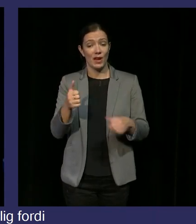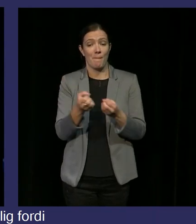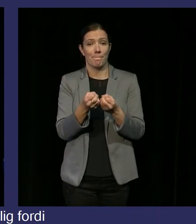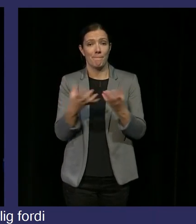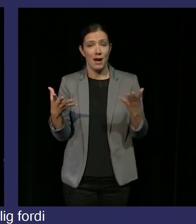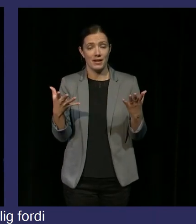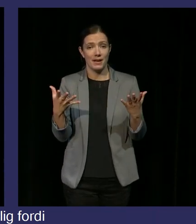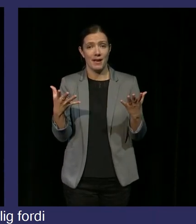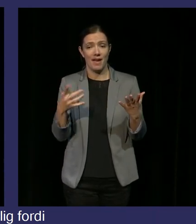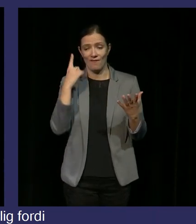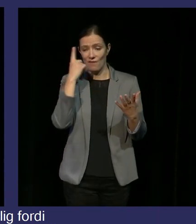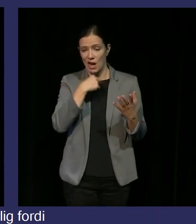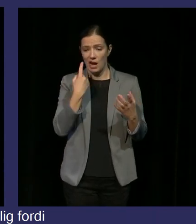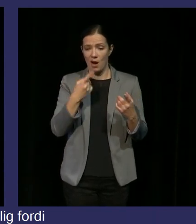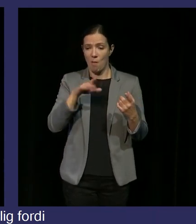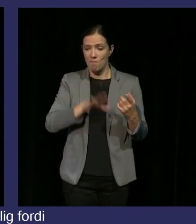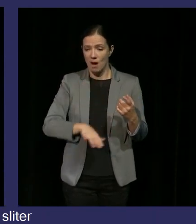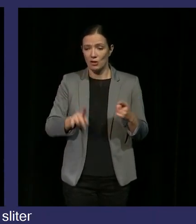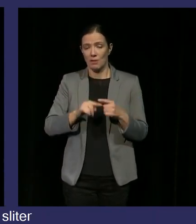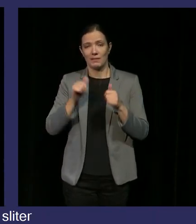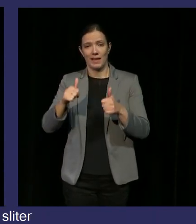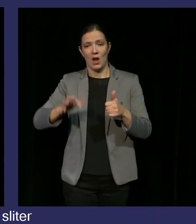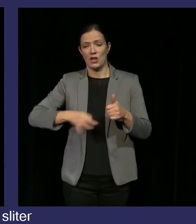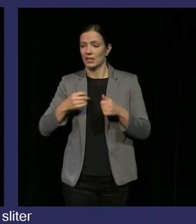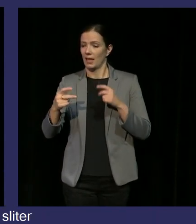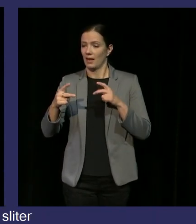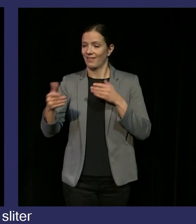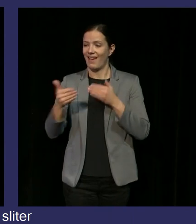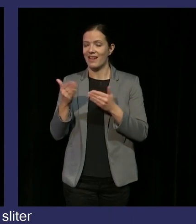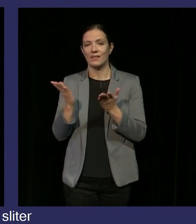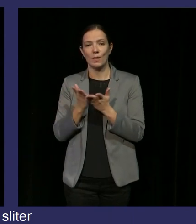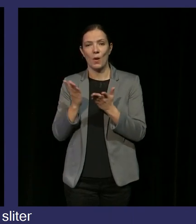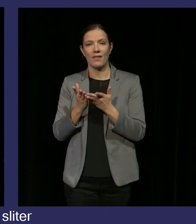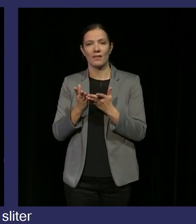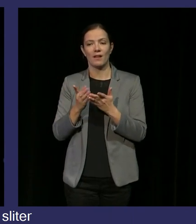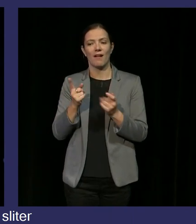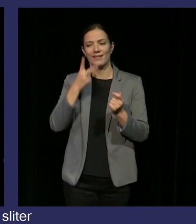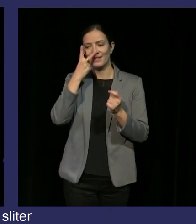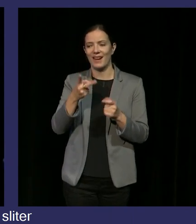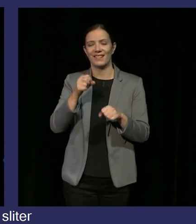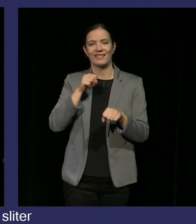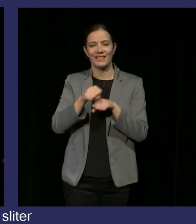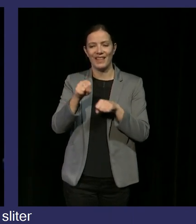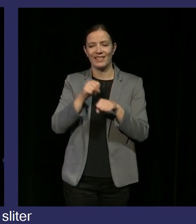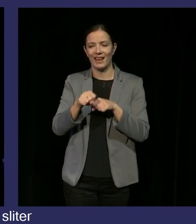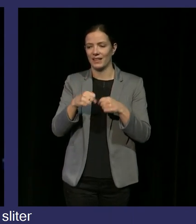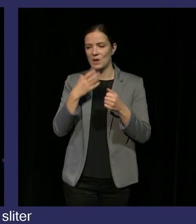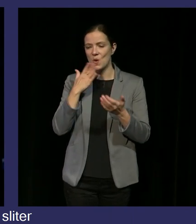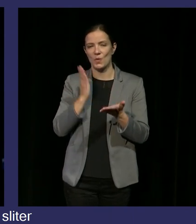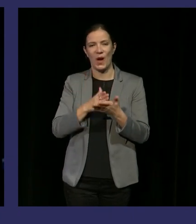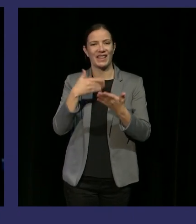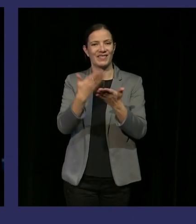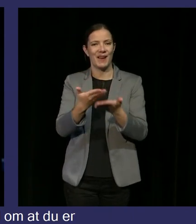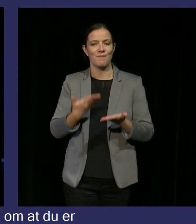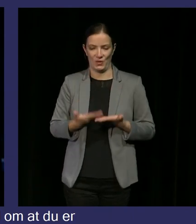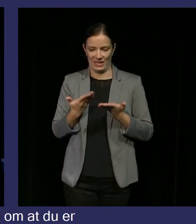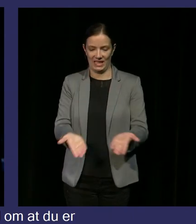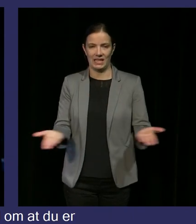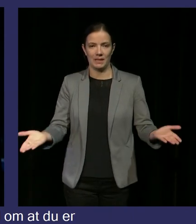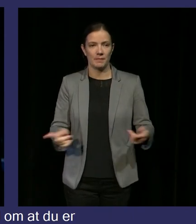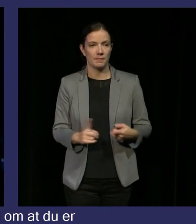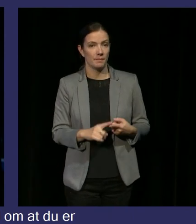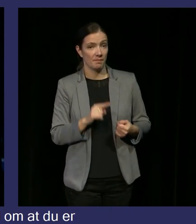mange foreldre og barn som også ønsker å bruke nærskolen. Og da ser vi at vi sliter med å greie å gi et godt nok tilbud, rett og slett. Men